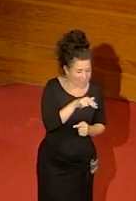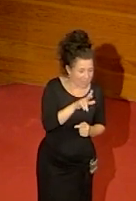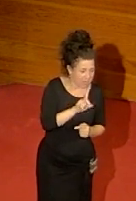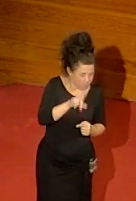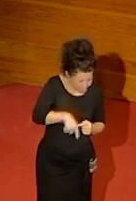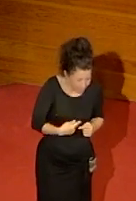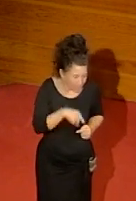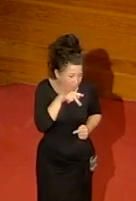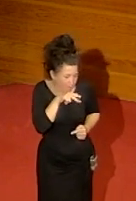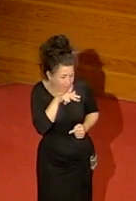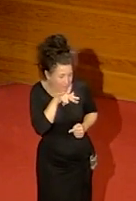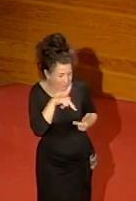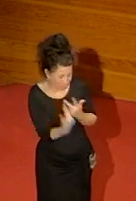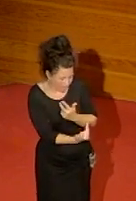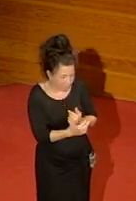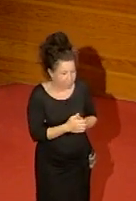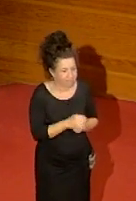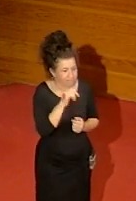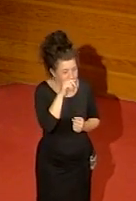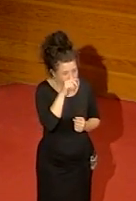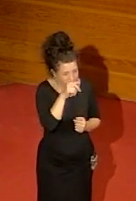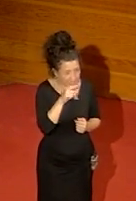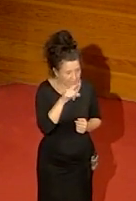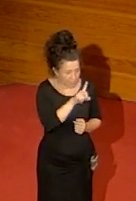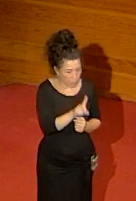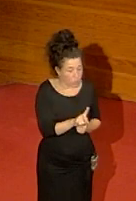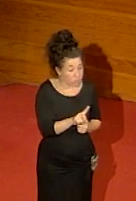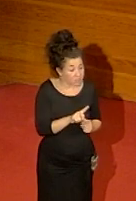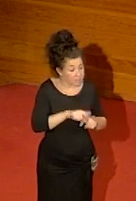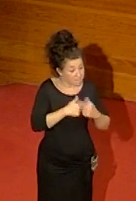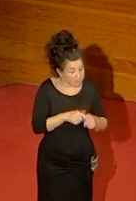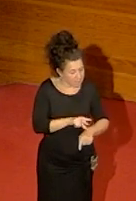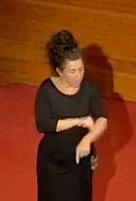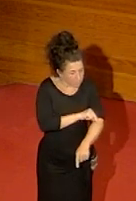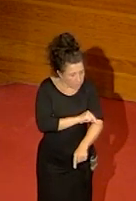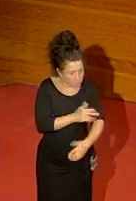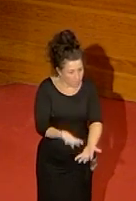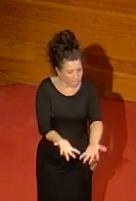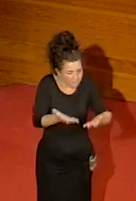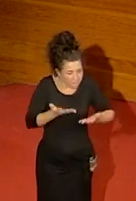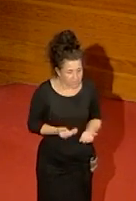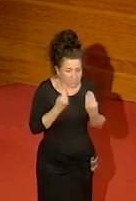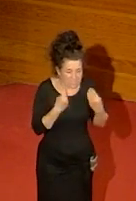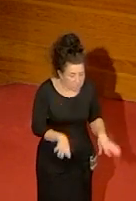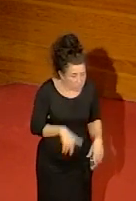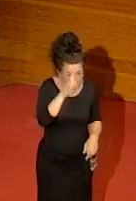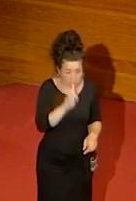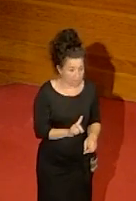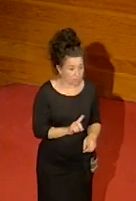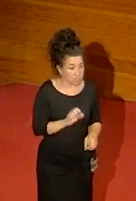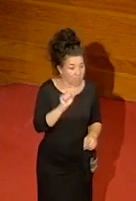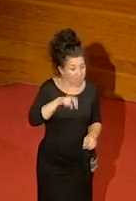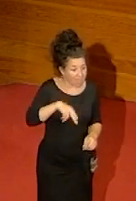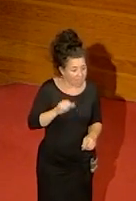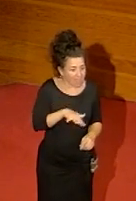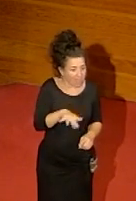zuten, ez? Oñatiko familia batek eskaini zigun, ez? Historia hori esan zigun, ez dakigu non dagoen Ana, ez? Aspaldi